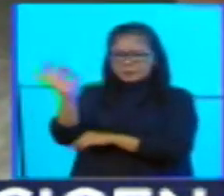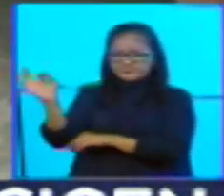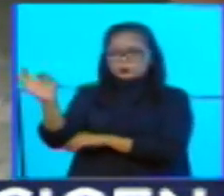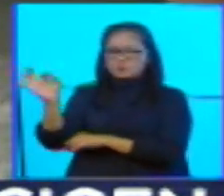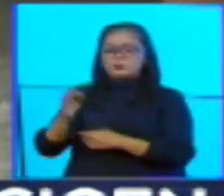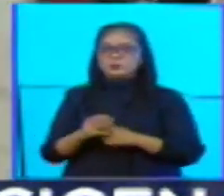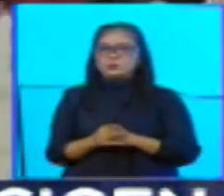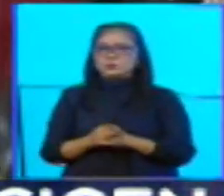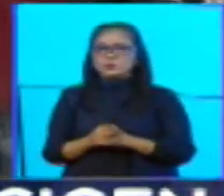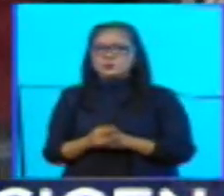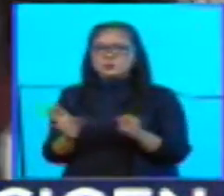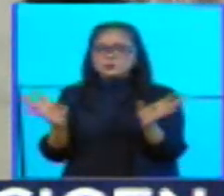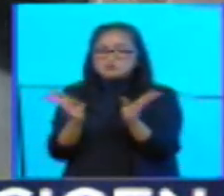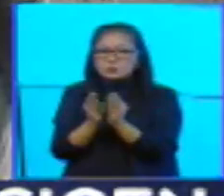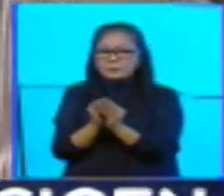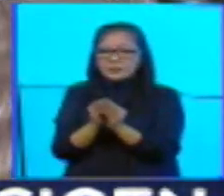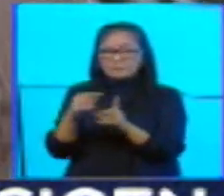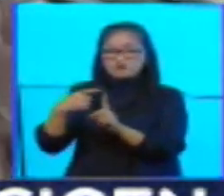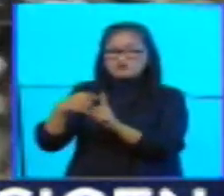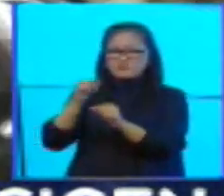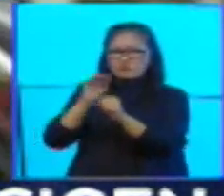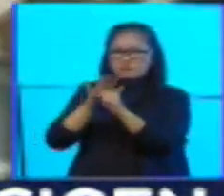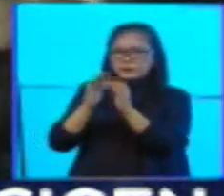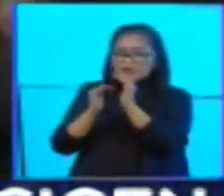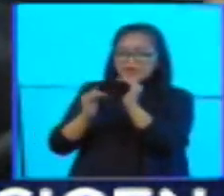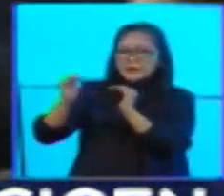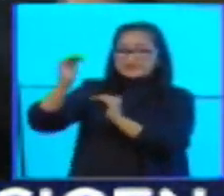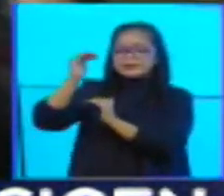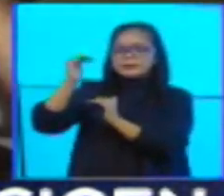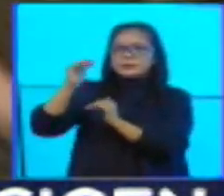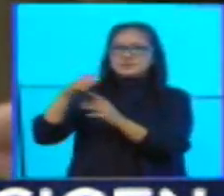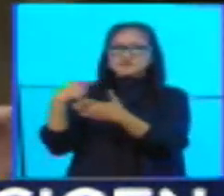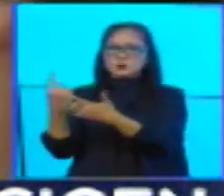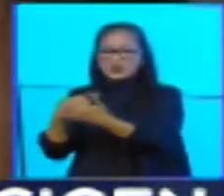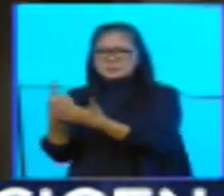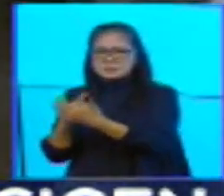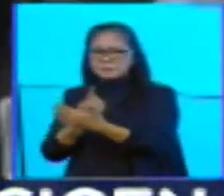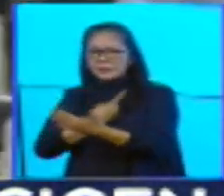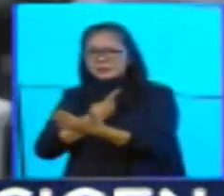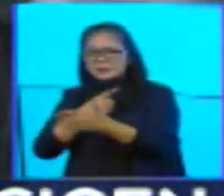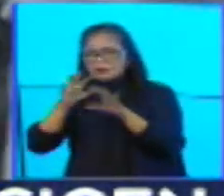Melonjaknya kasus COVID-19 di Kota Bekasi dan banyaknya warga yang isolasi mandiri membuat tempat pengisian oksigen diburu.